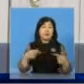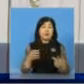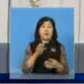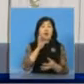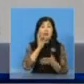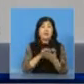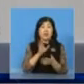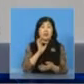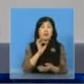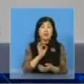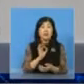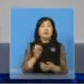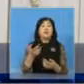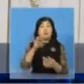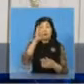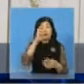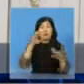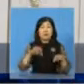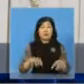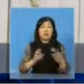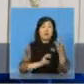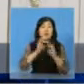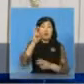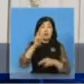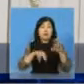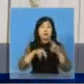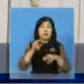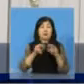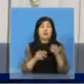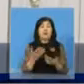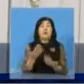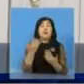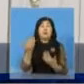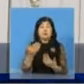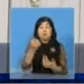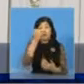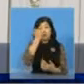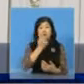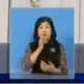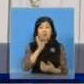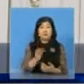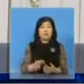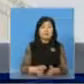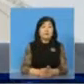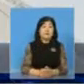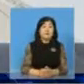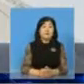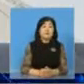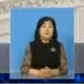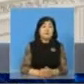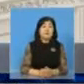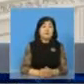мәлімет берді. Мемлекет басшысы осындай зауыт салған үшін Вагит Алекперовке ризашылығын білдірді.